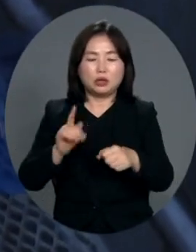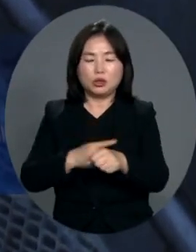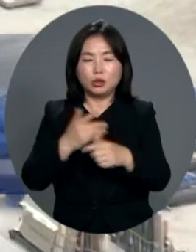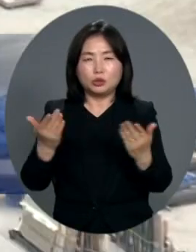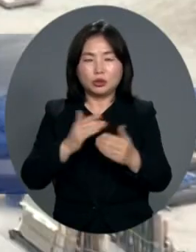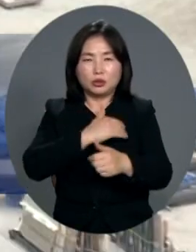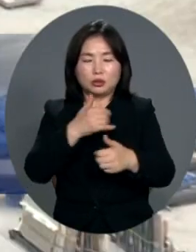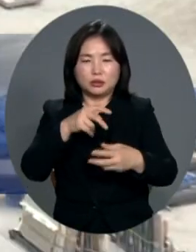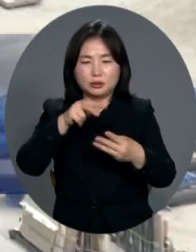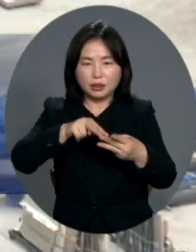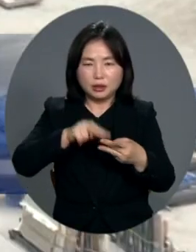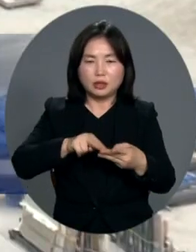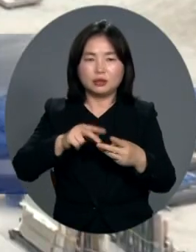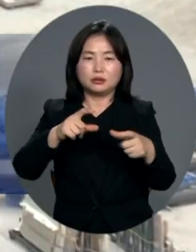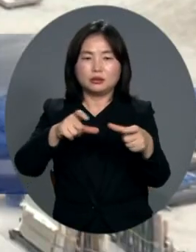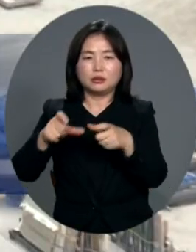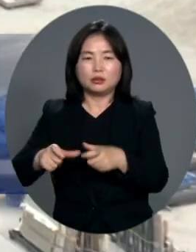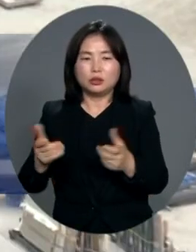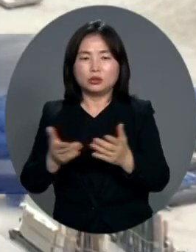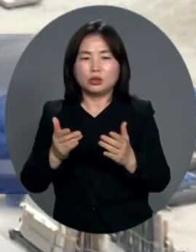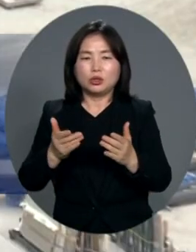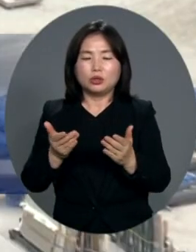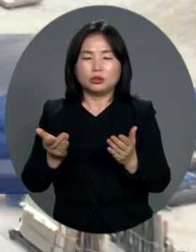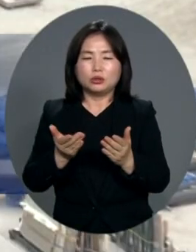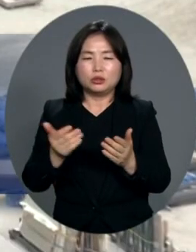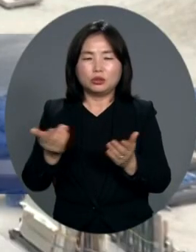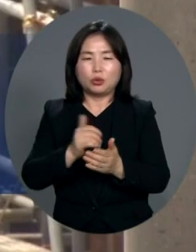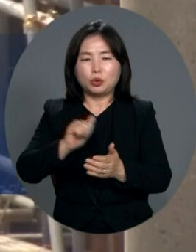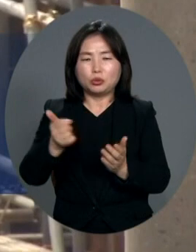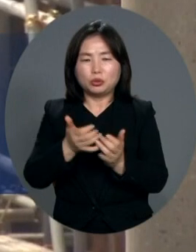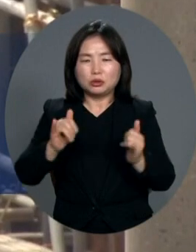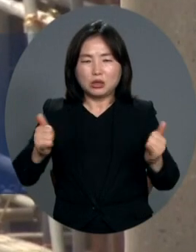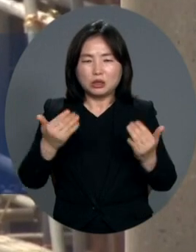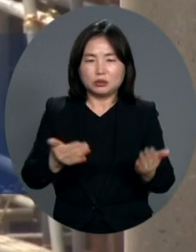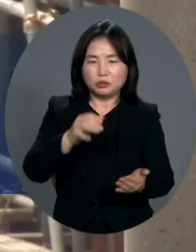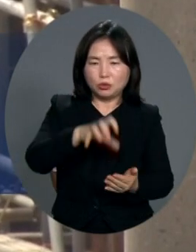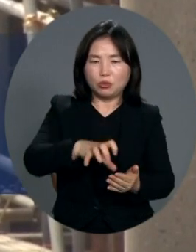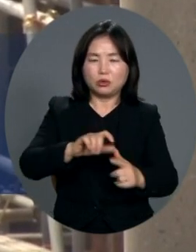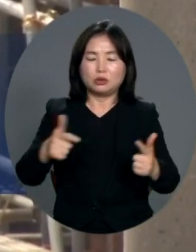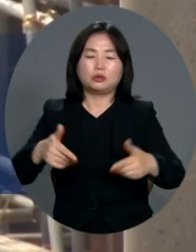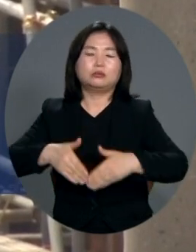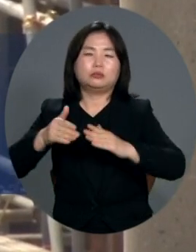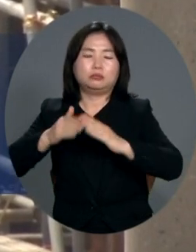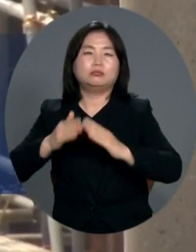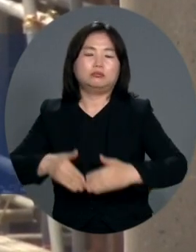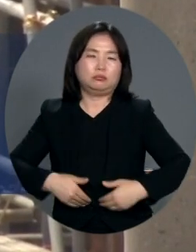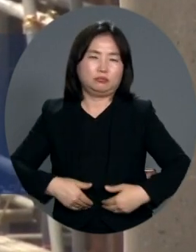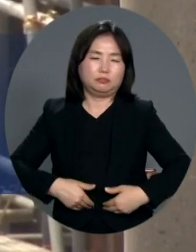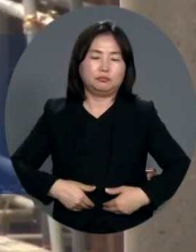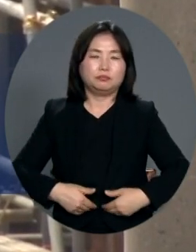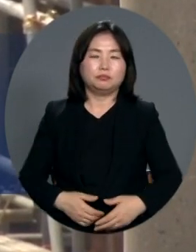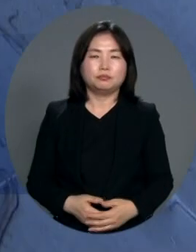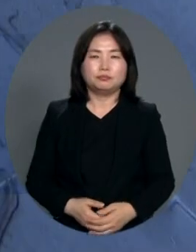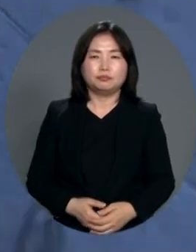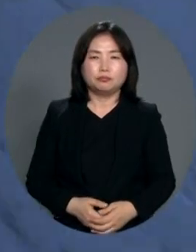뭐 노동권익센터나 지역에서 아니면은 이동노동자 쉼터나 이런 부분들을 좀 만들어내고